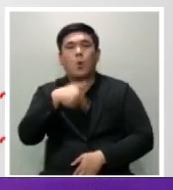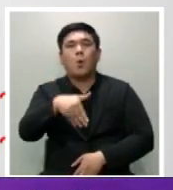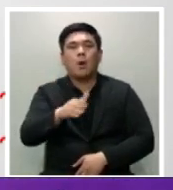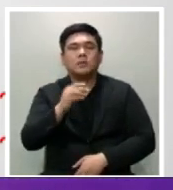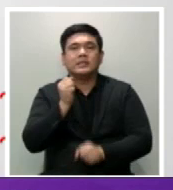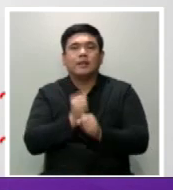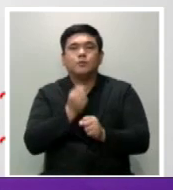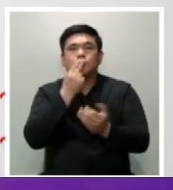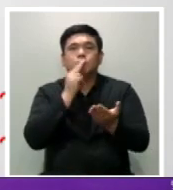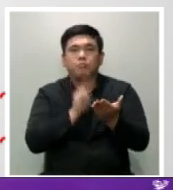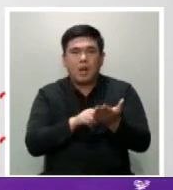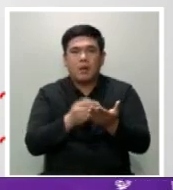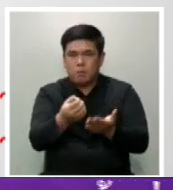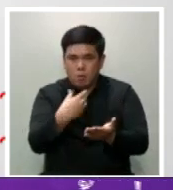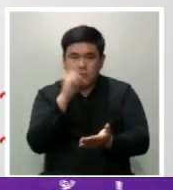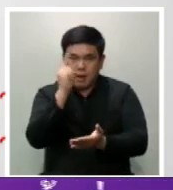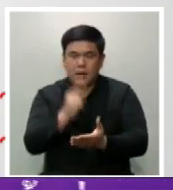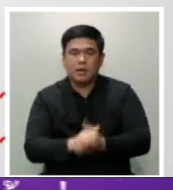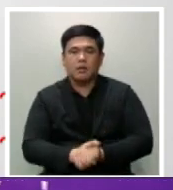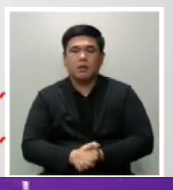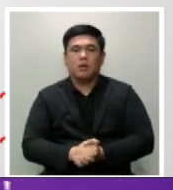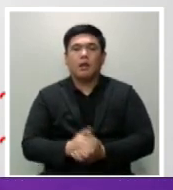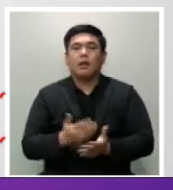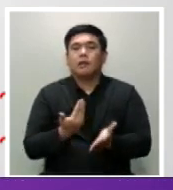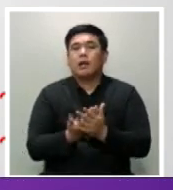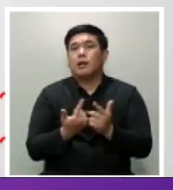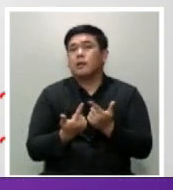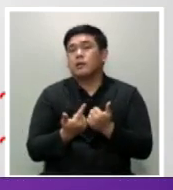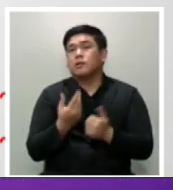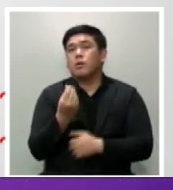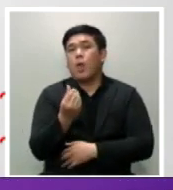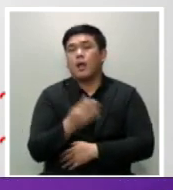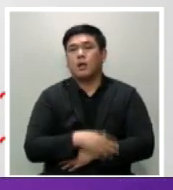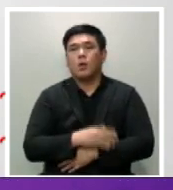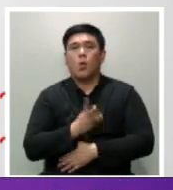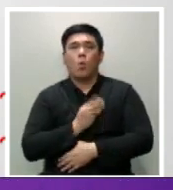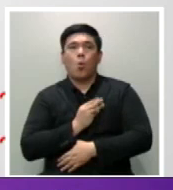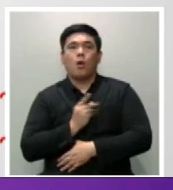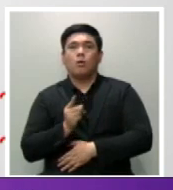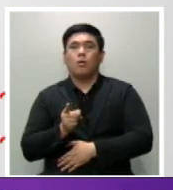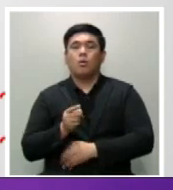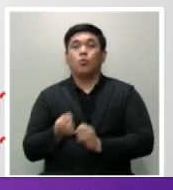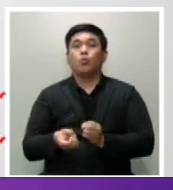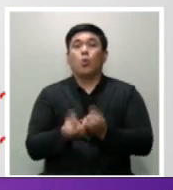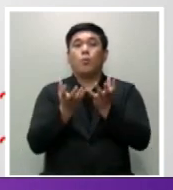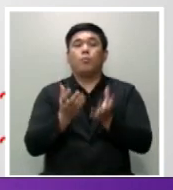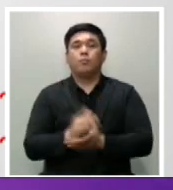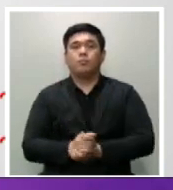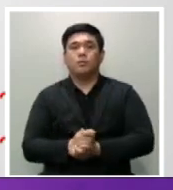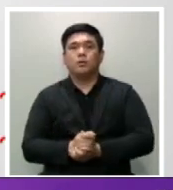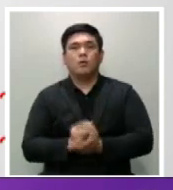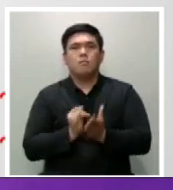ทำหนังสือแจ้งมาเป็นทางการที่บอกตัวเลขในห้องประชุมผมกลัวว่าจะเป็นตัวเลข